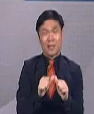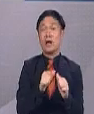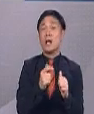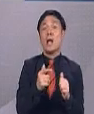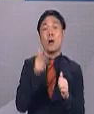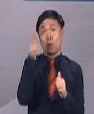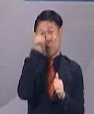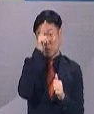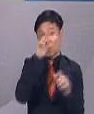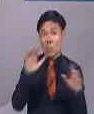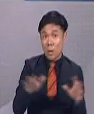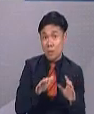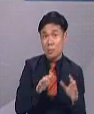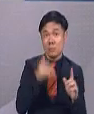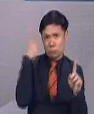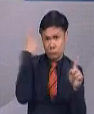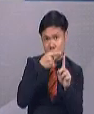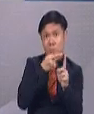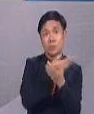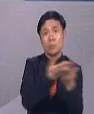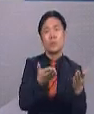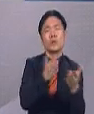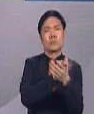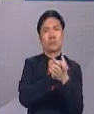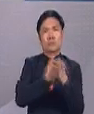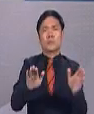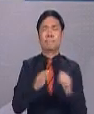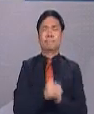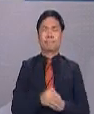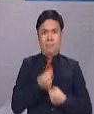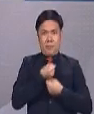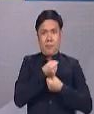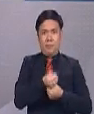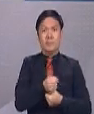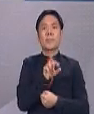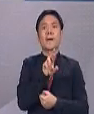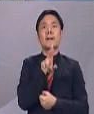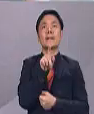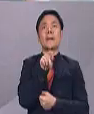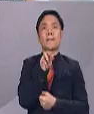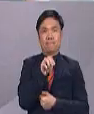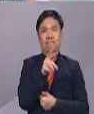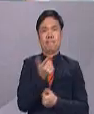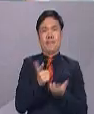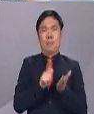keselamatan, kesihatan kita bersama. Nazaruddin Abu Zamil, RTM.